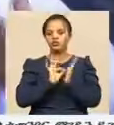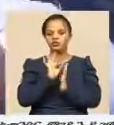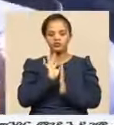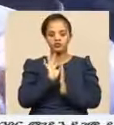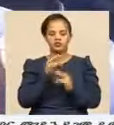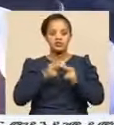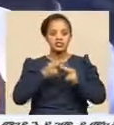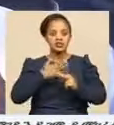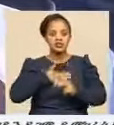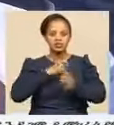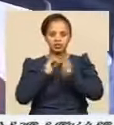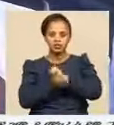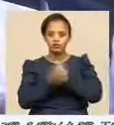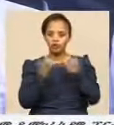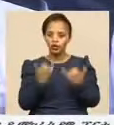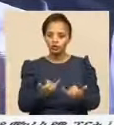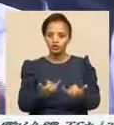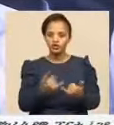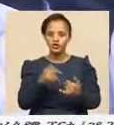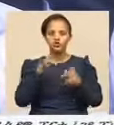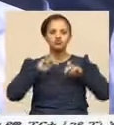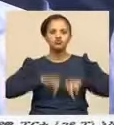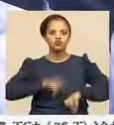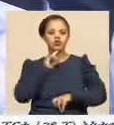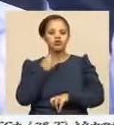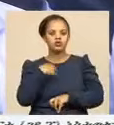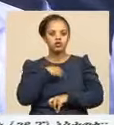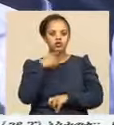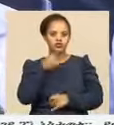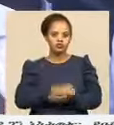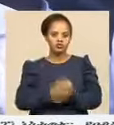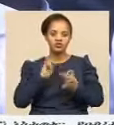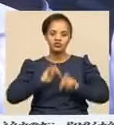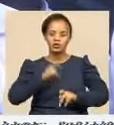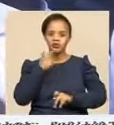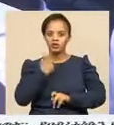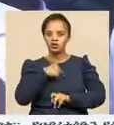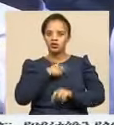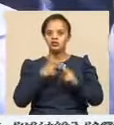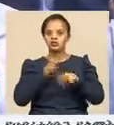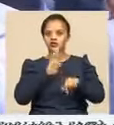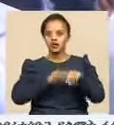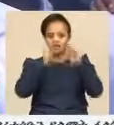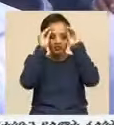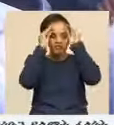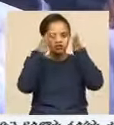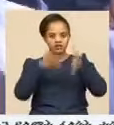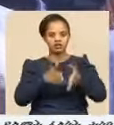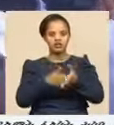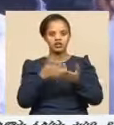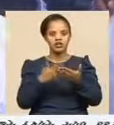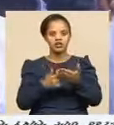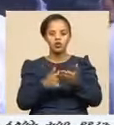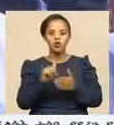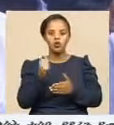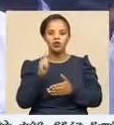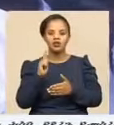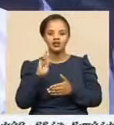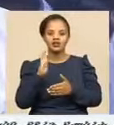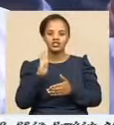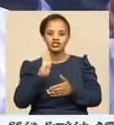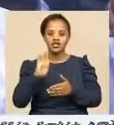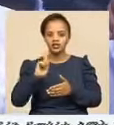እንደውም ስማችን ተቀይሮ አሁን ጁንታ ነው የሚሉት። ጁንታ ብሎ ነው የሚጠሩ እኛን መምህራንን፣ ኦነግ ሸኔ ብሎ ነው